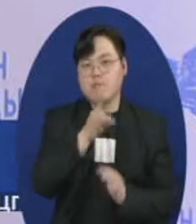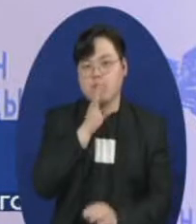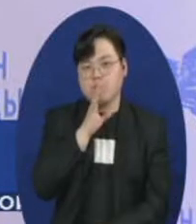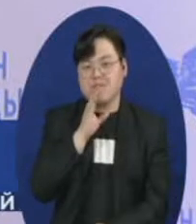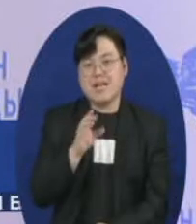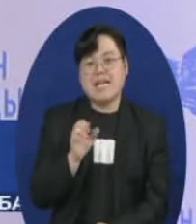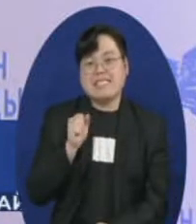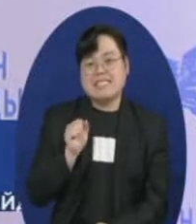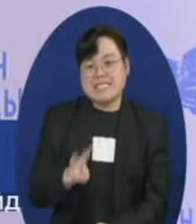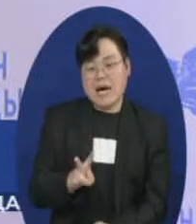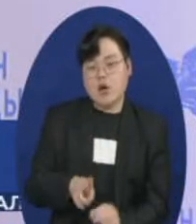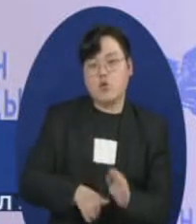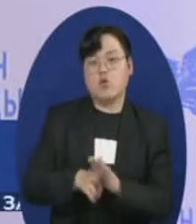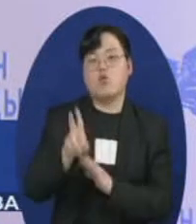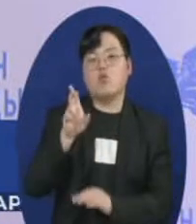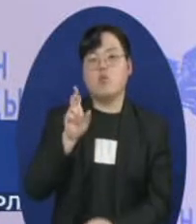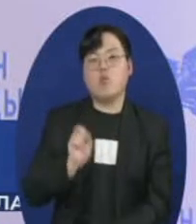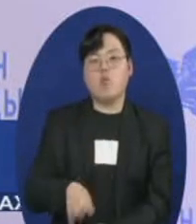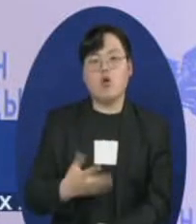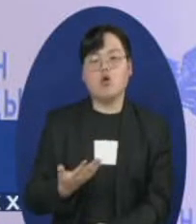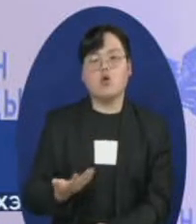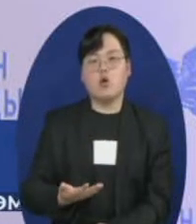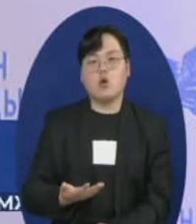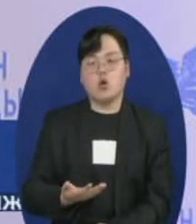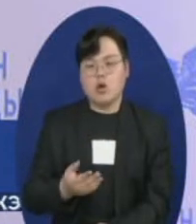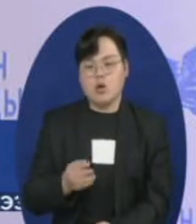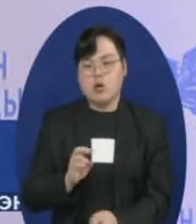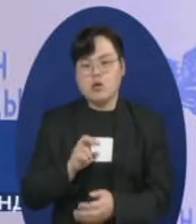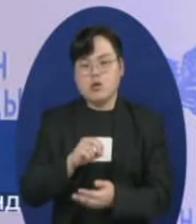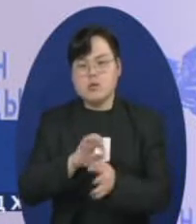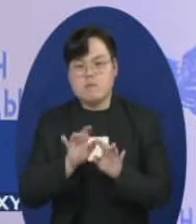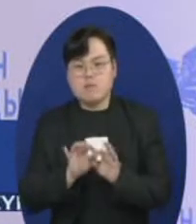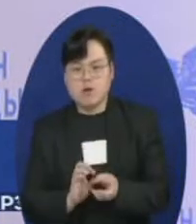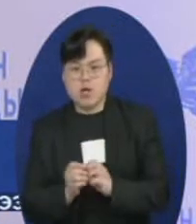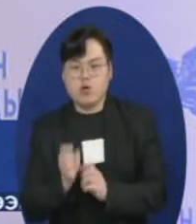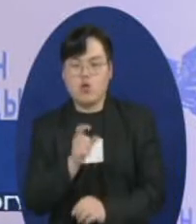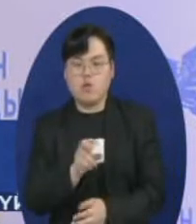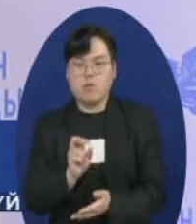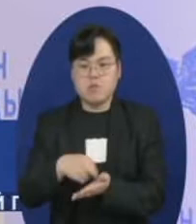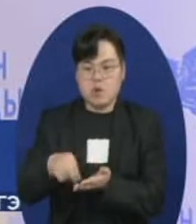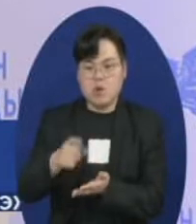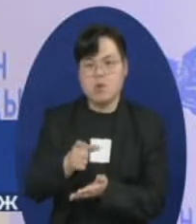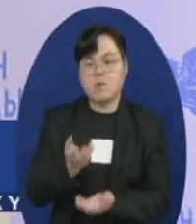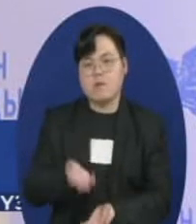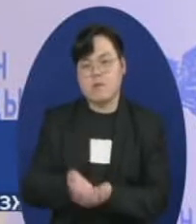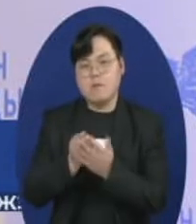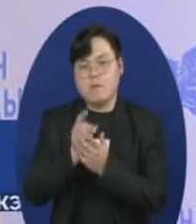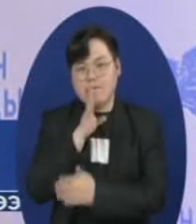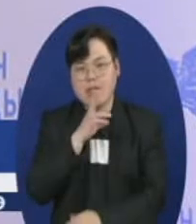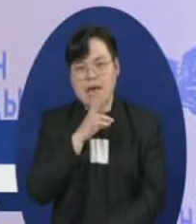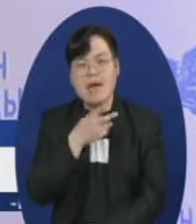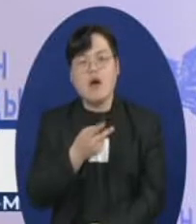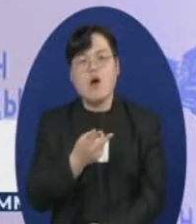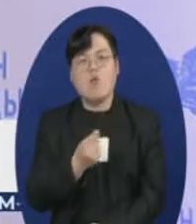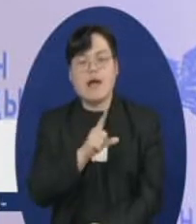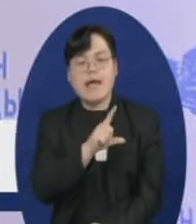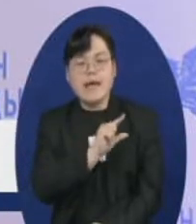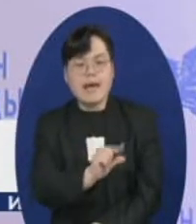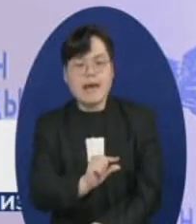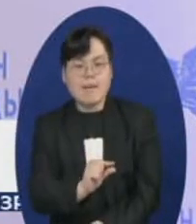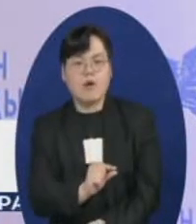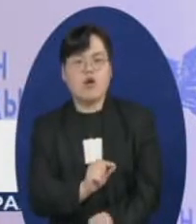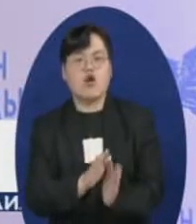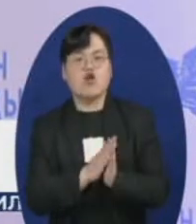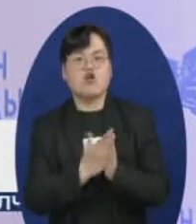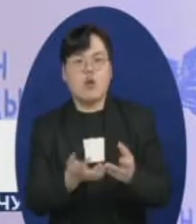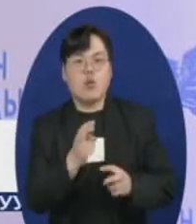бол одоо цохилж байгаа усудаа дэмжих арай хямдхан шиг номын үйлдвэр байгуулад хямдхан шиг